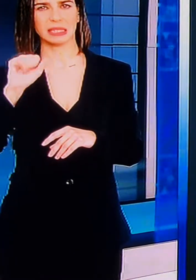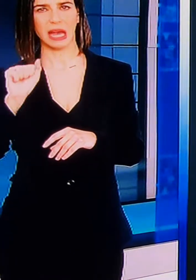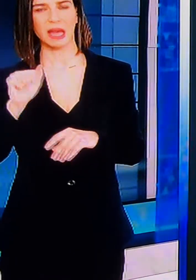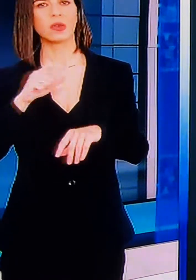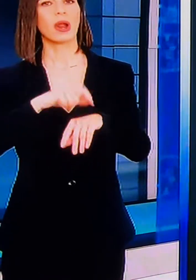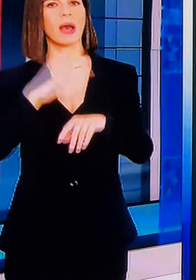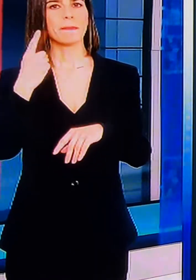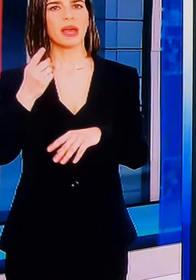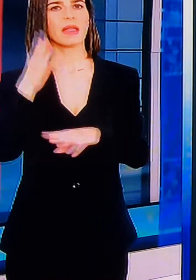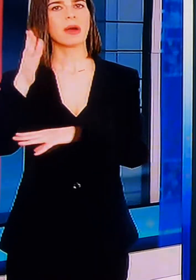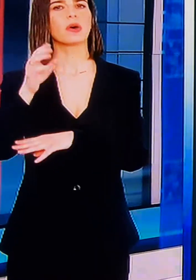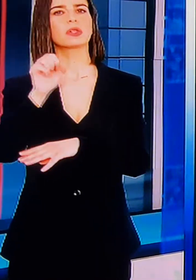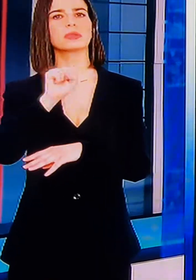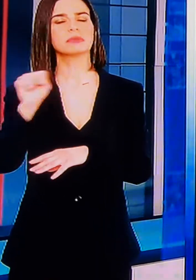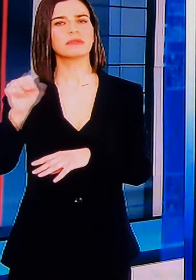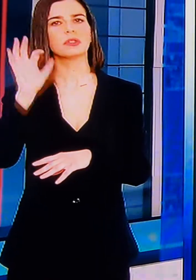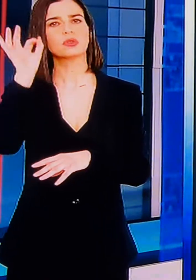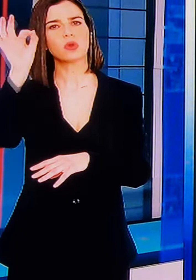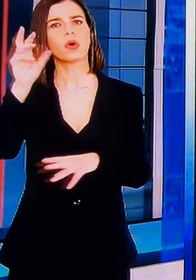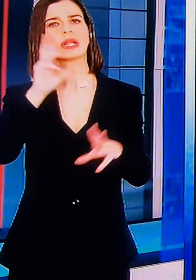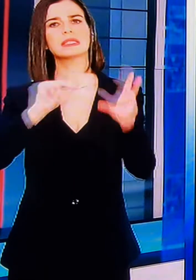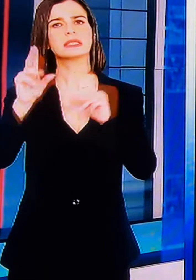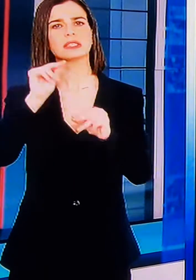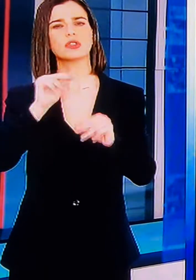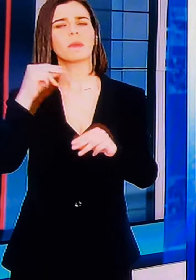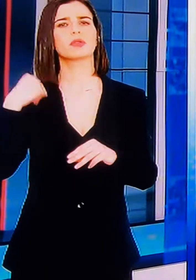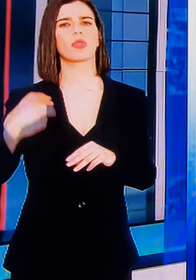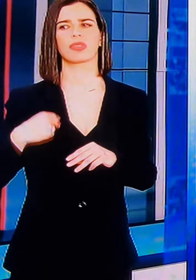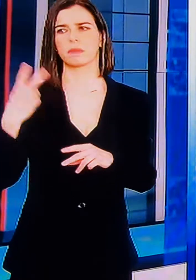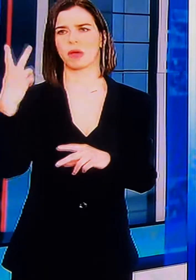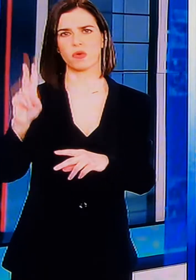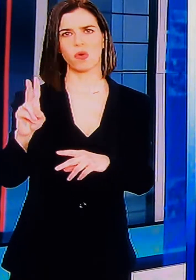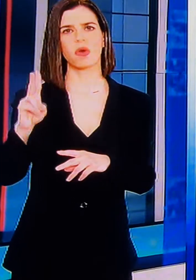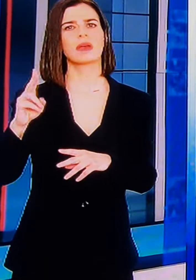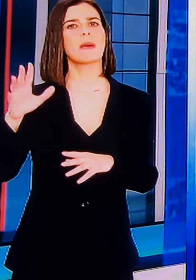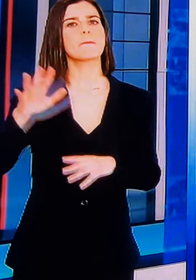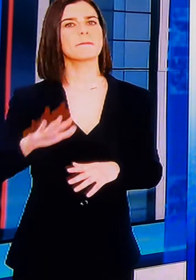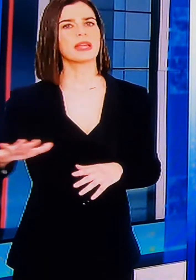Σμύνθη για να συζητήσουμε με τον αντίστοιχο Δήμαρχο